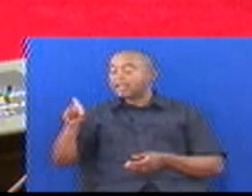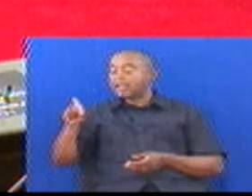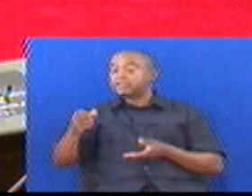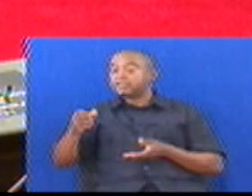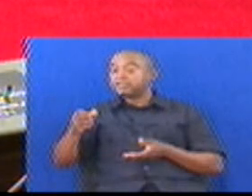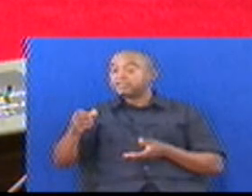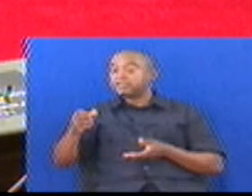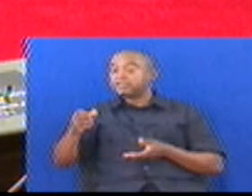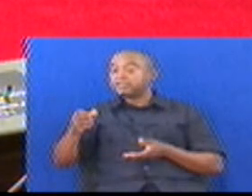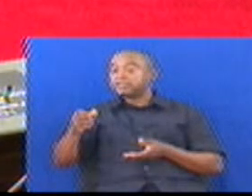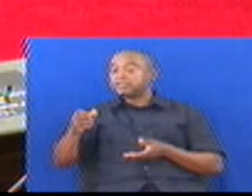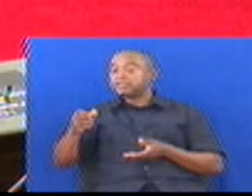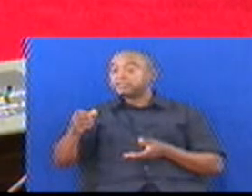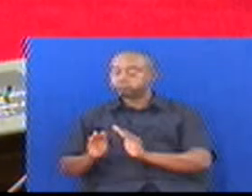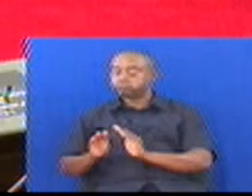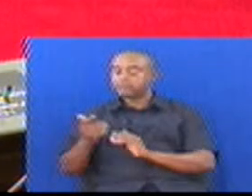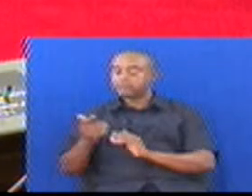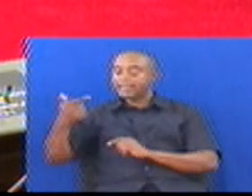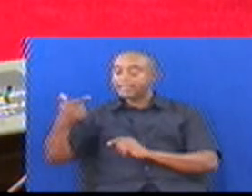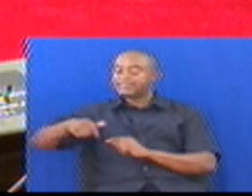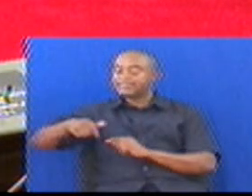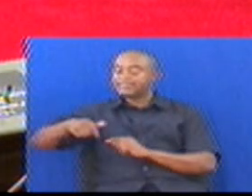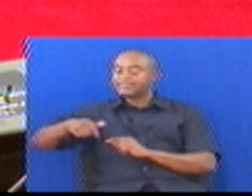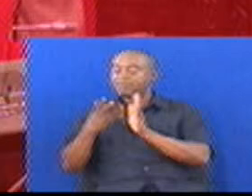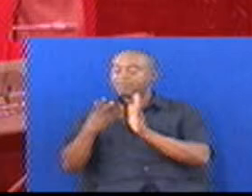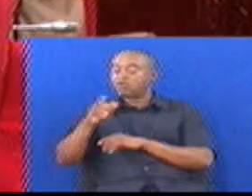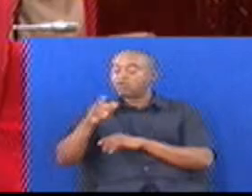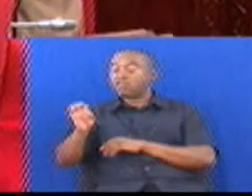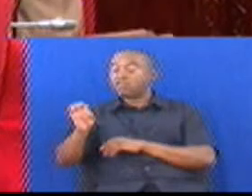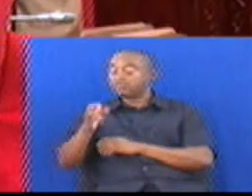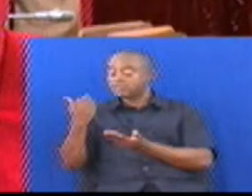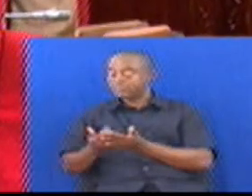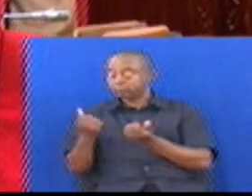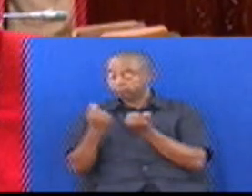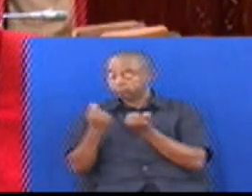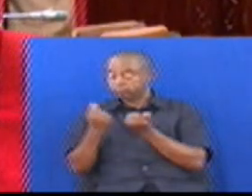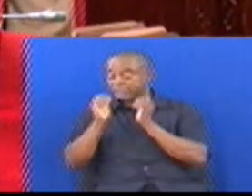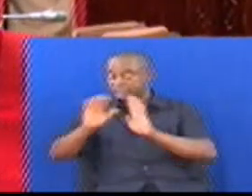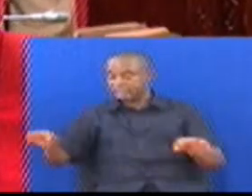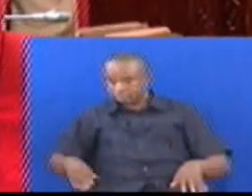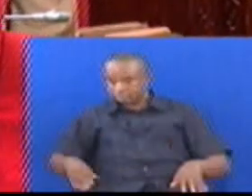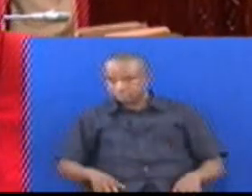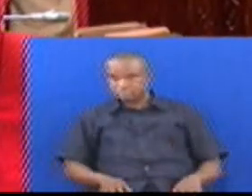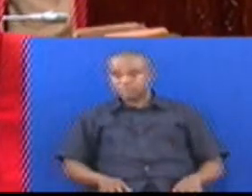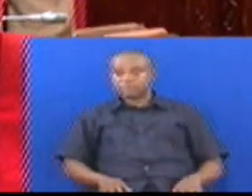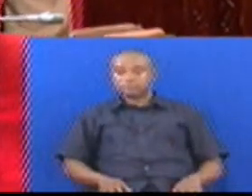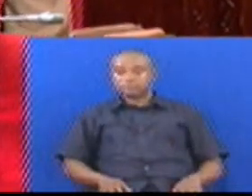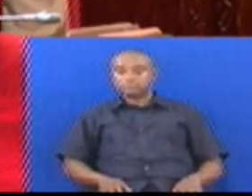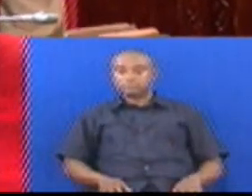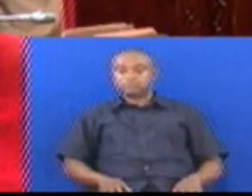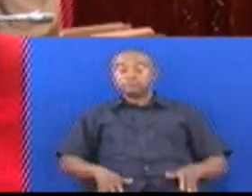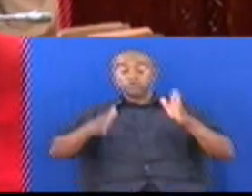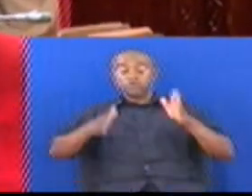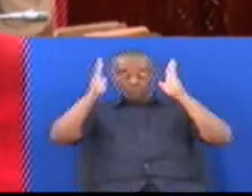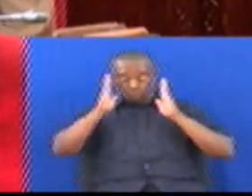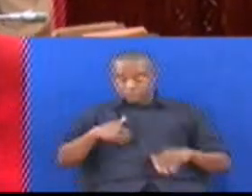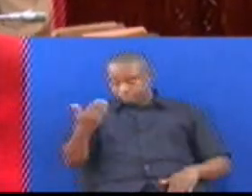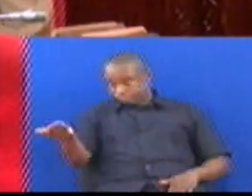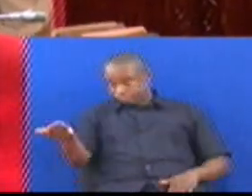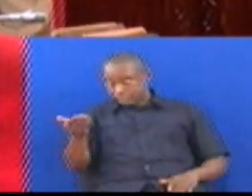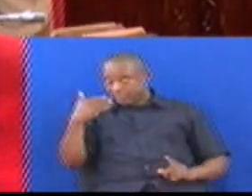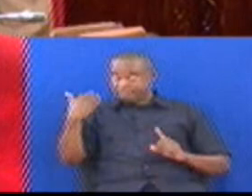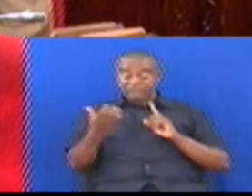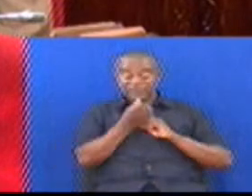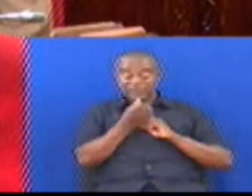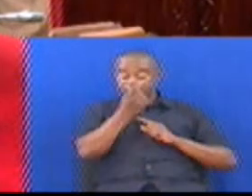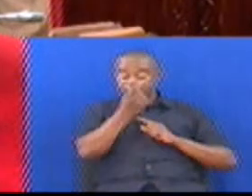lita 75,000 kwa siku umekamilika. Mheshimiwa Speaker, mafanikio yaliyopatikana